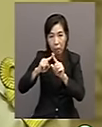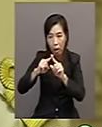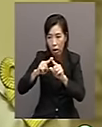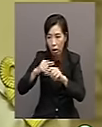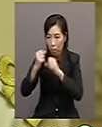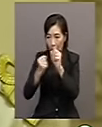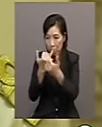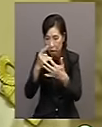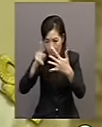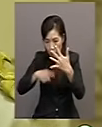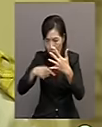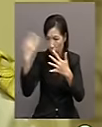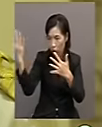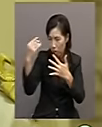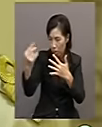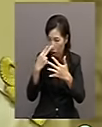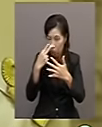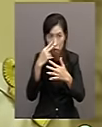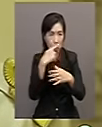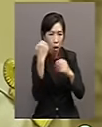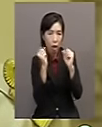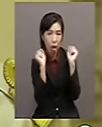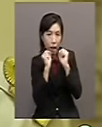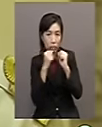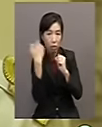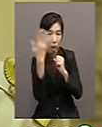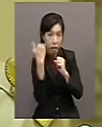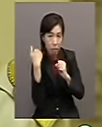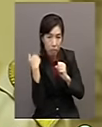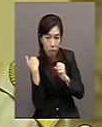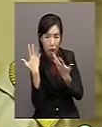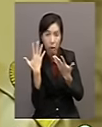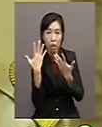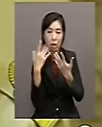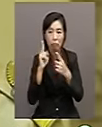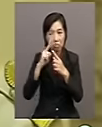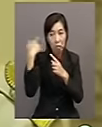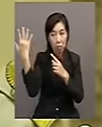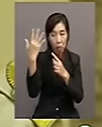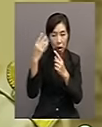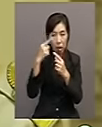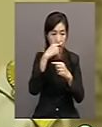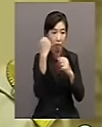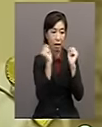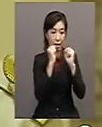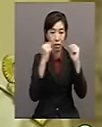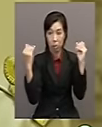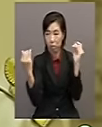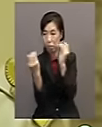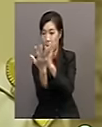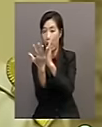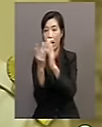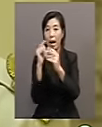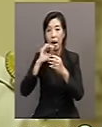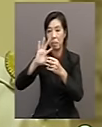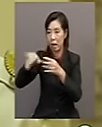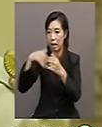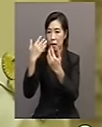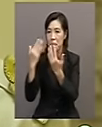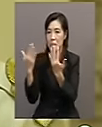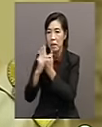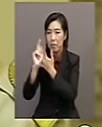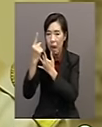ายปีต้องดูปัจจัยแวดล้อมช่วงนั้นมีอากาศเย็นลงมาไหมนะฮะอาจทำให้พายุเปลี่ยนแปลงทิศทางโดยทันทีทันใด